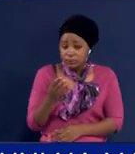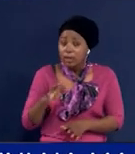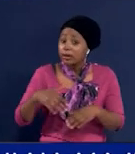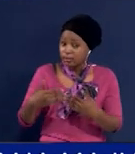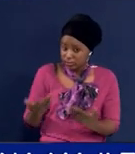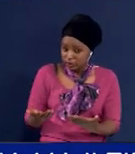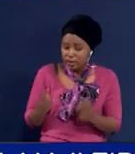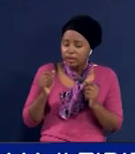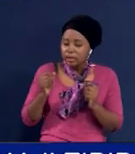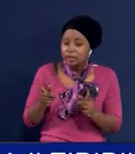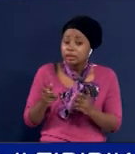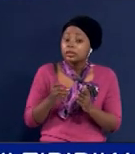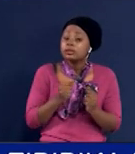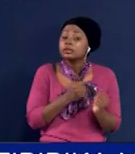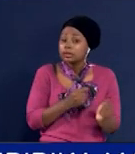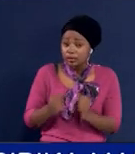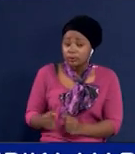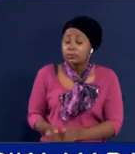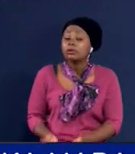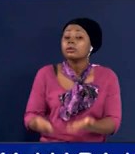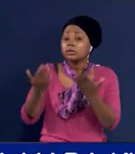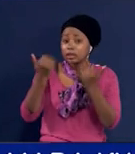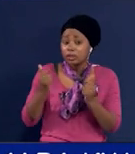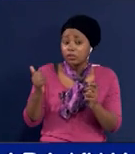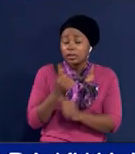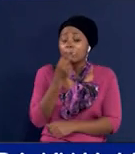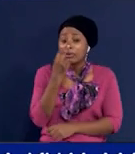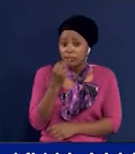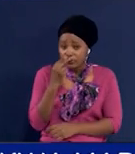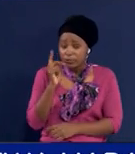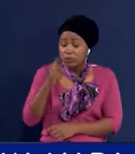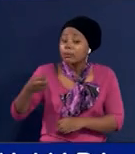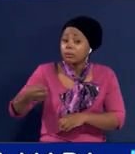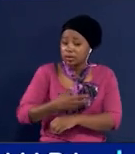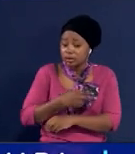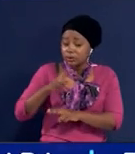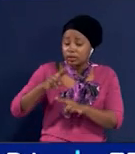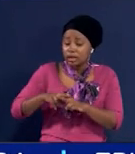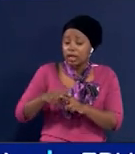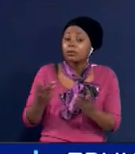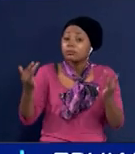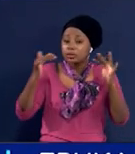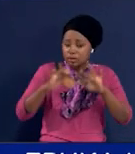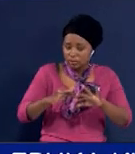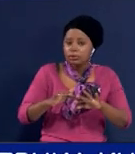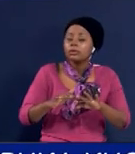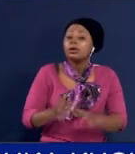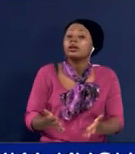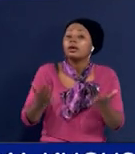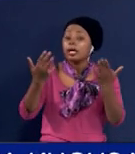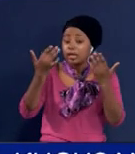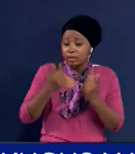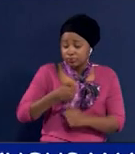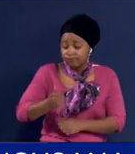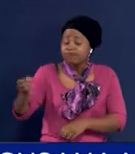lakini kitendo tu cha kwamba anaweza kawa na uwezekano wa kupata kuwa na maambukizi, ukiwa naye kwenye mikusanyiko, kwenye misongamano, anaweza